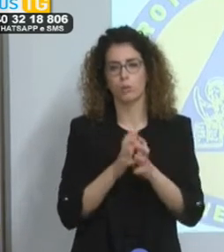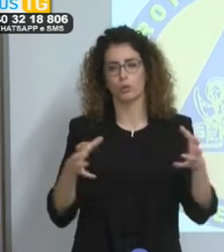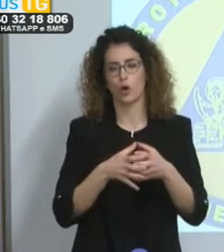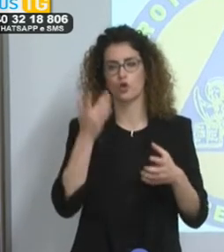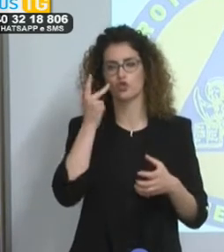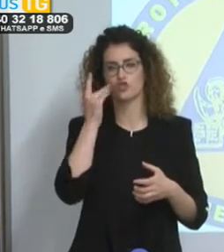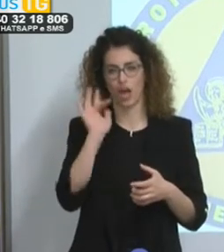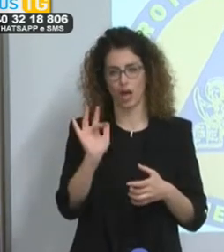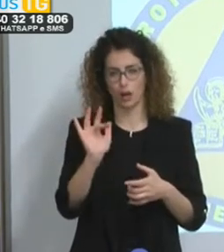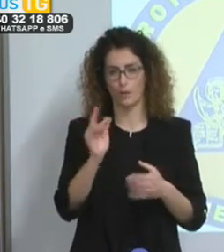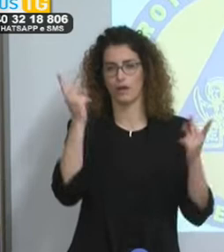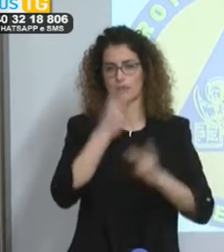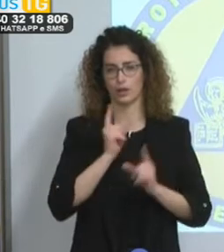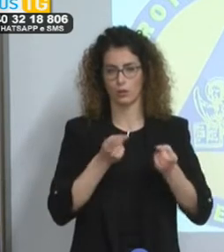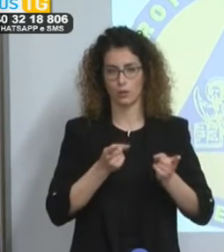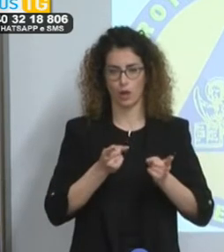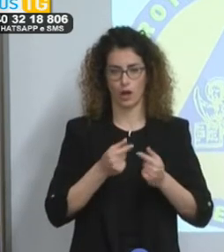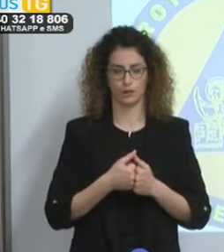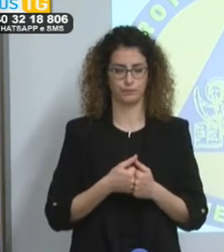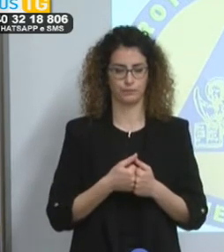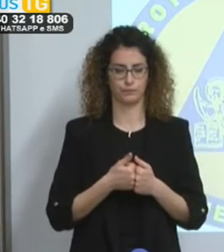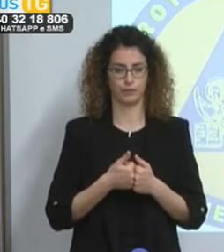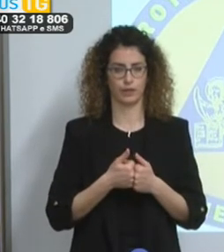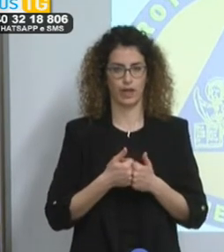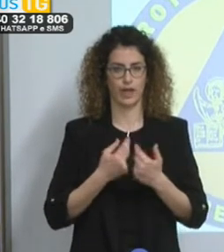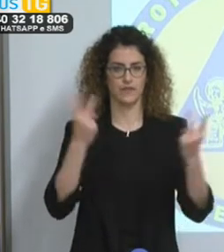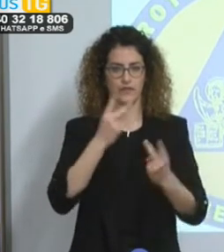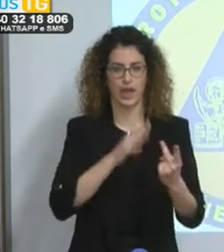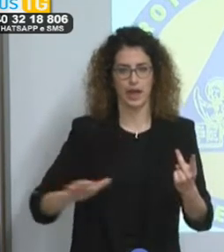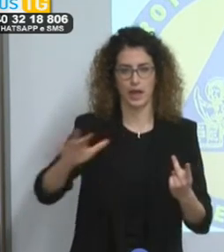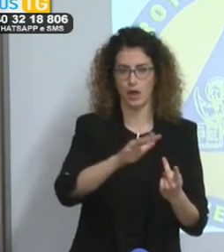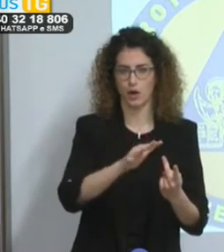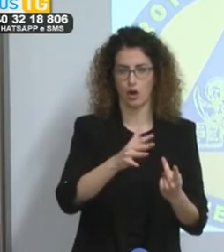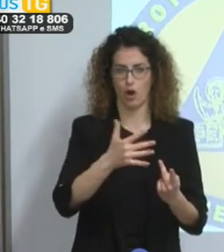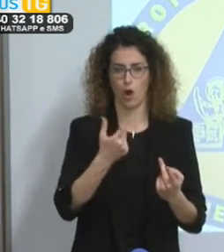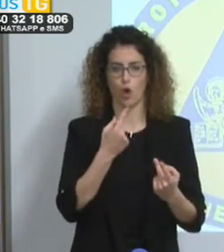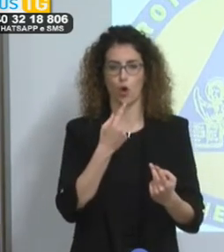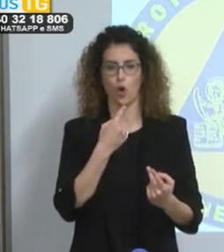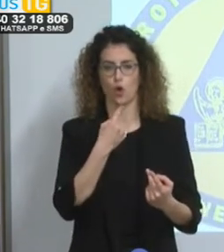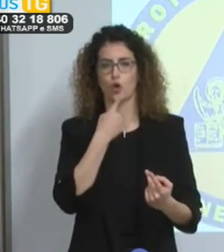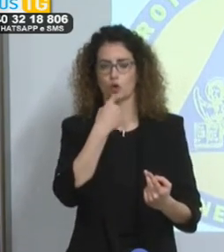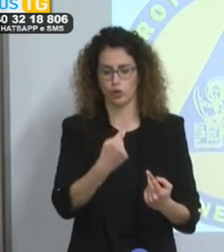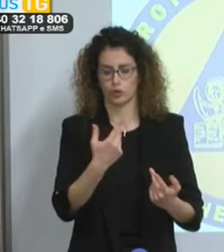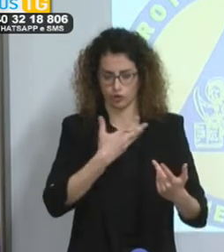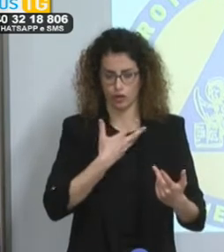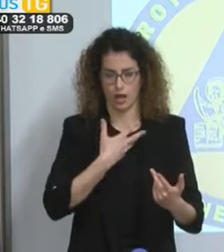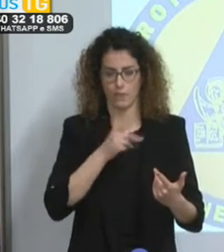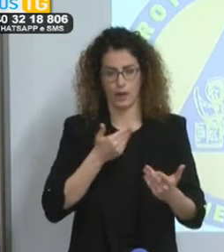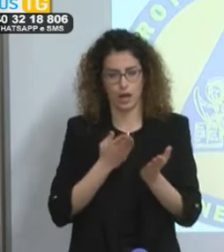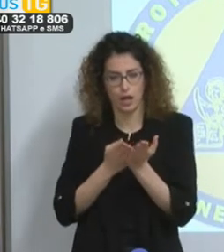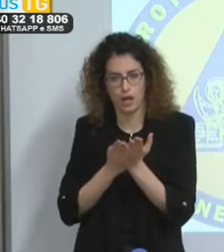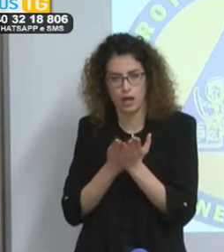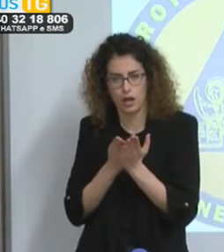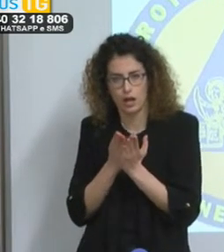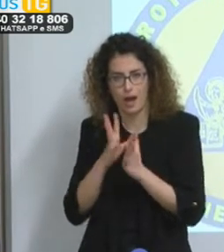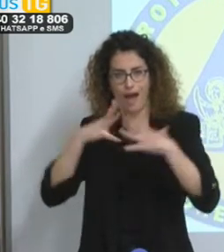però è pur vero che non negando l'evidenza un percorso lo dobbiamo fare tutti assieme, e penso che il fatto che il